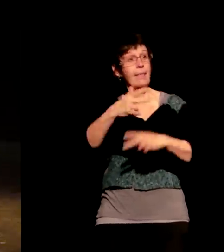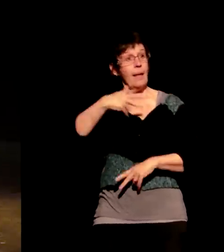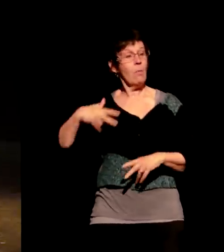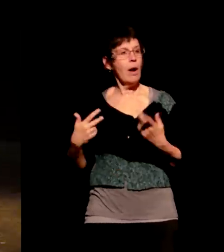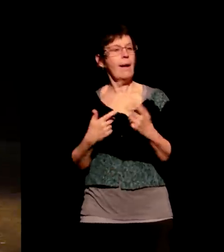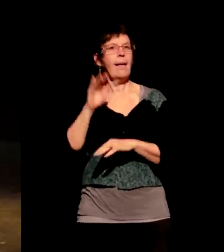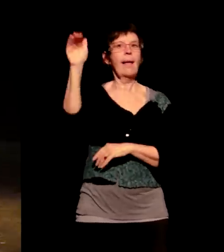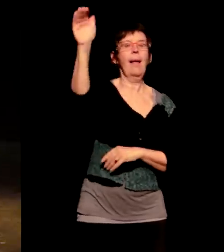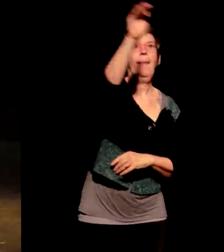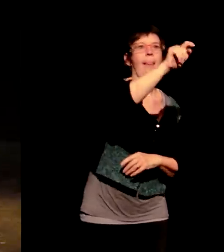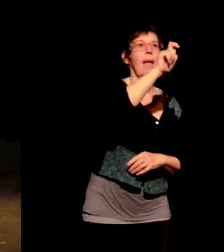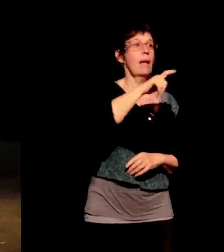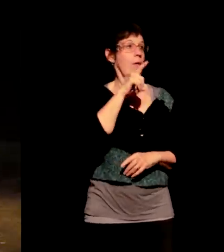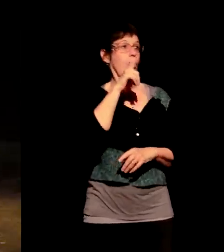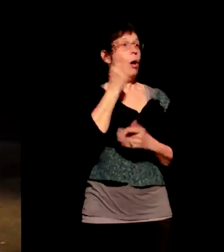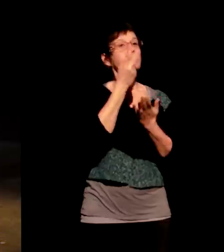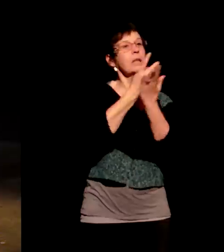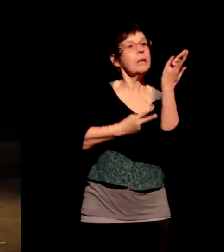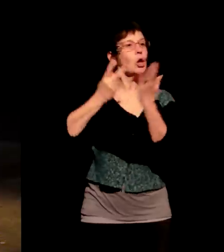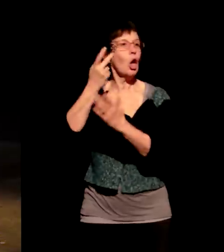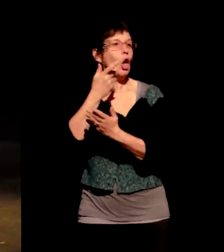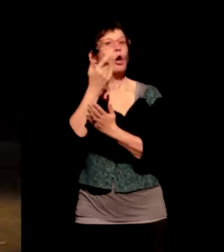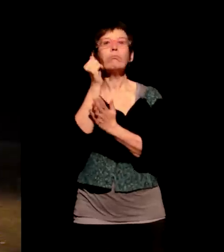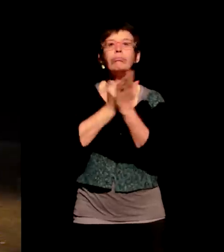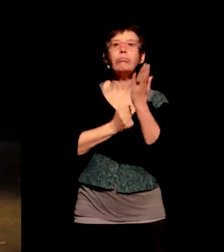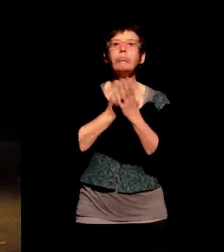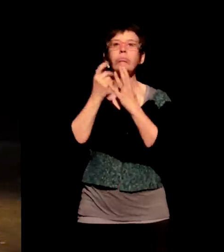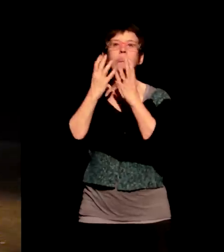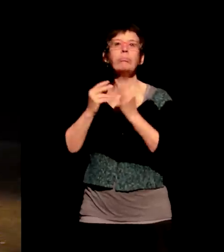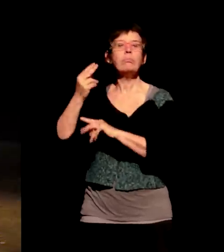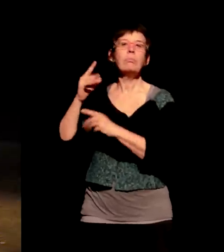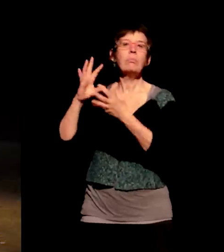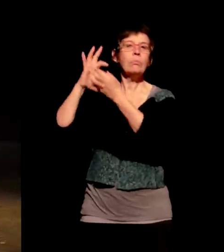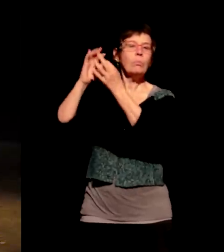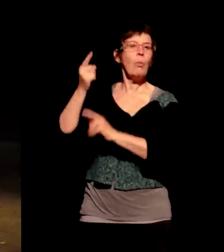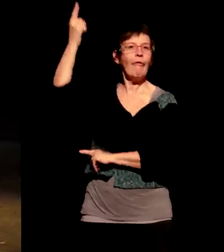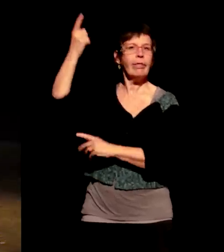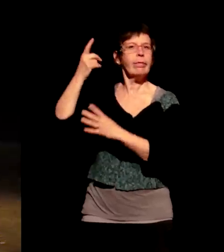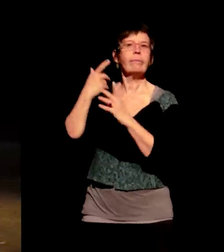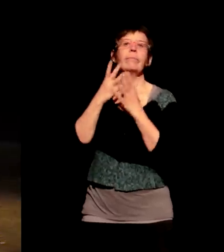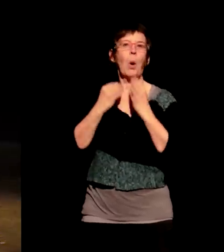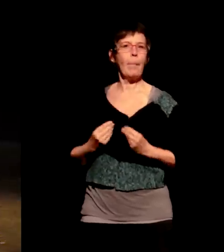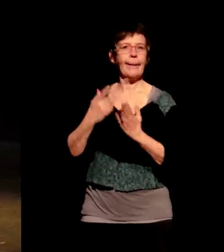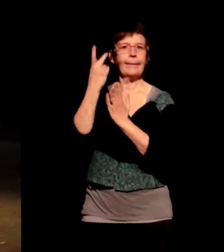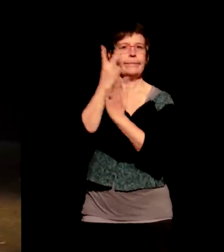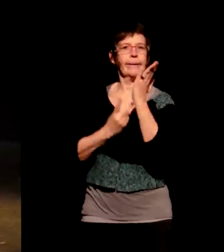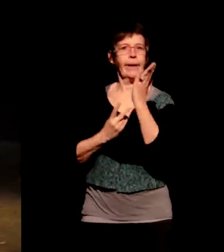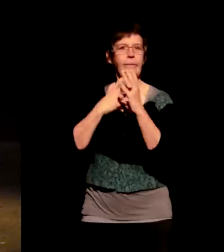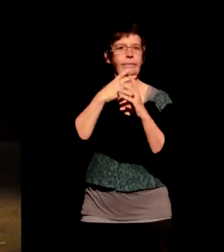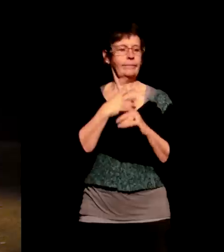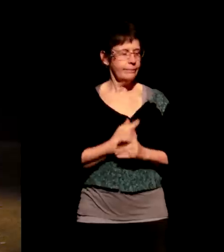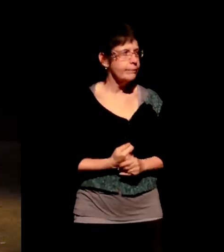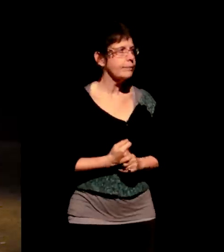les caricaturistes danois caricaturent le prophète de l'islam, Mahomet. Donc il y a un appel à des caricatures, il y en a un certain